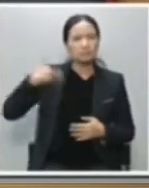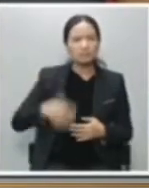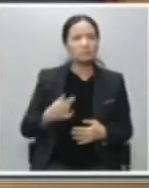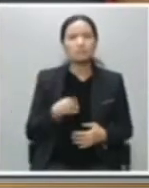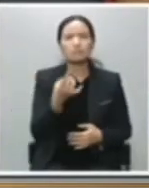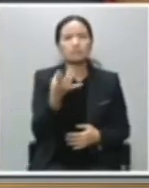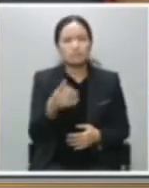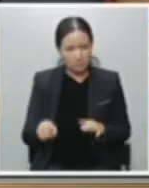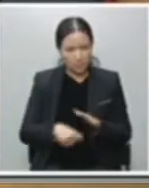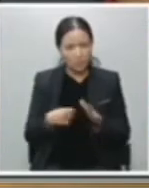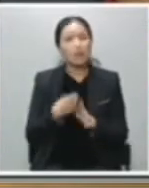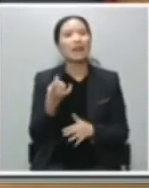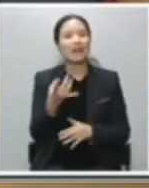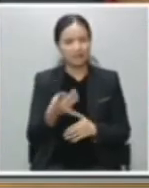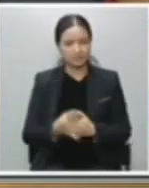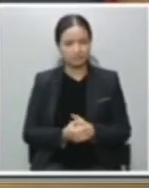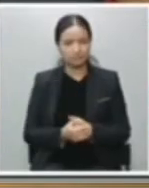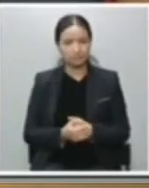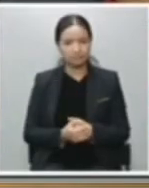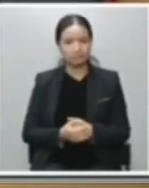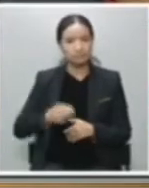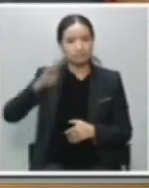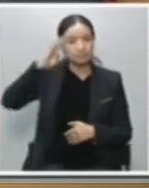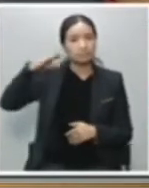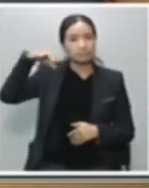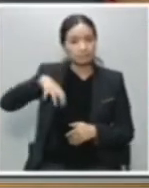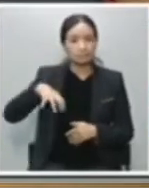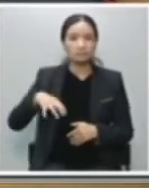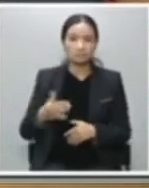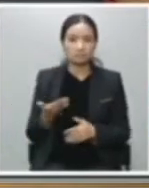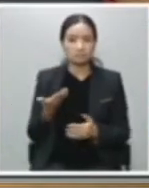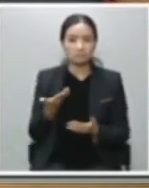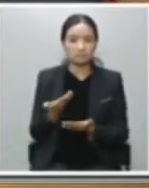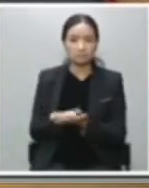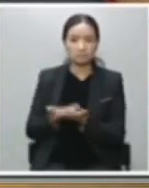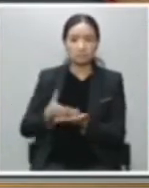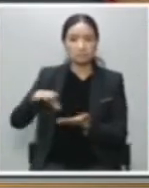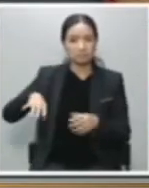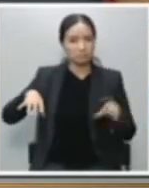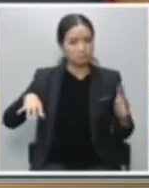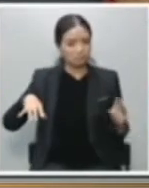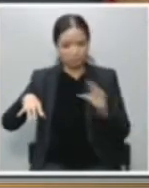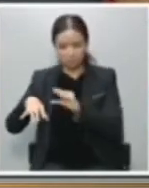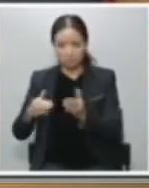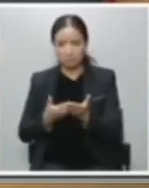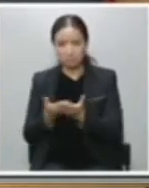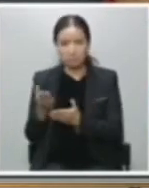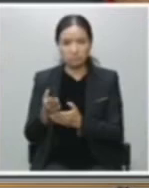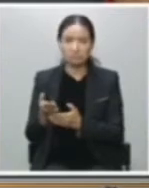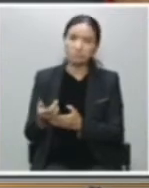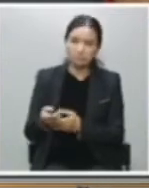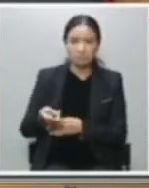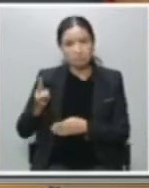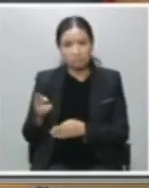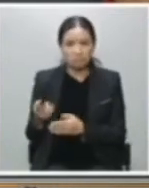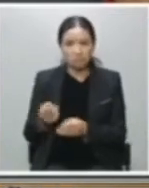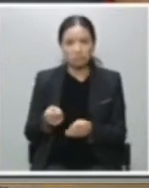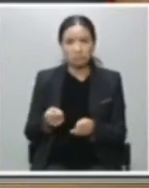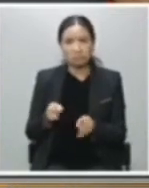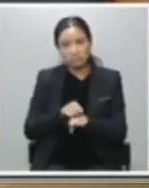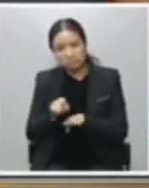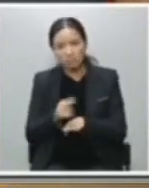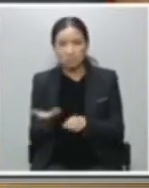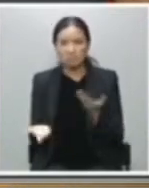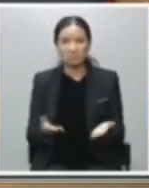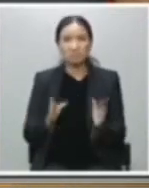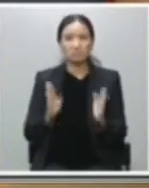มีเหตุผลเรื่องอะไรกองทัพไม่ได้ตังสนับสนุนเสื้ออาวุธใช่ไหมหรือไปรังแกกองทัพนักธุรกิจไม่